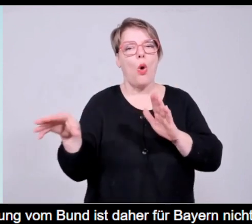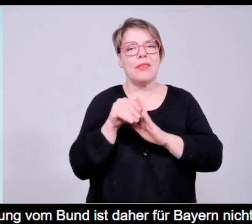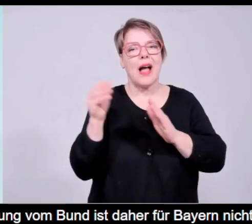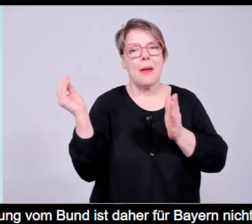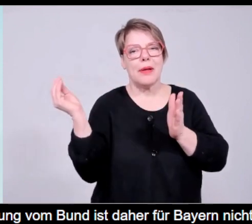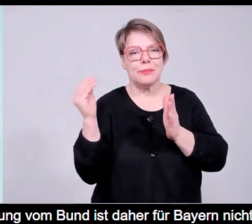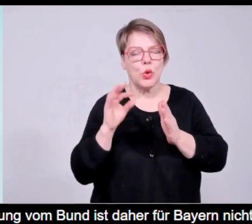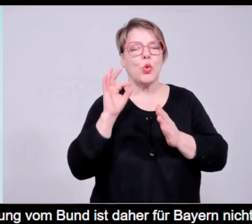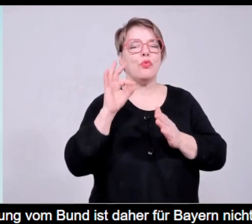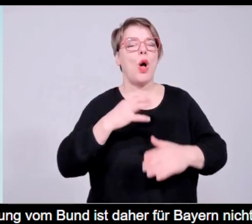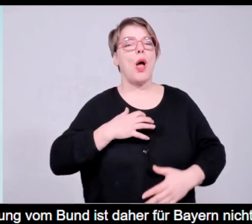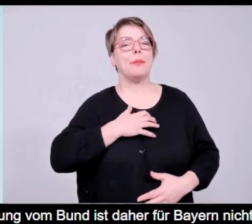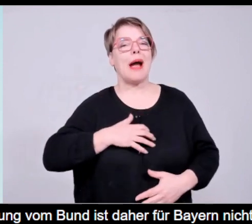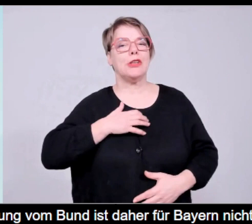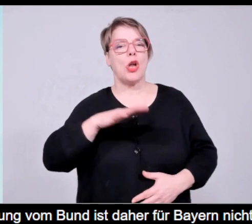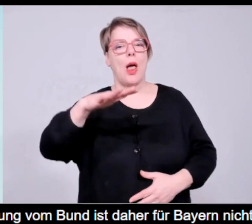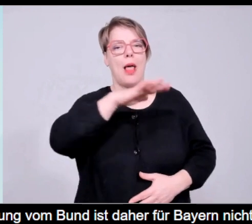überliefertes Wissen.